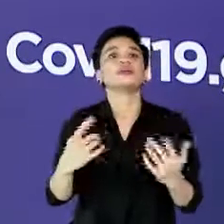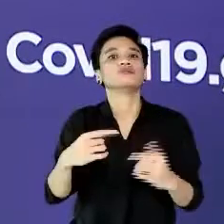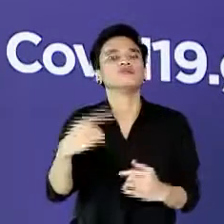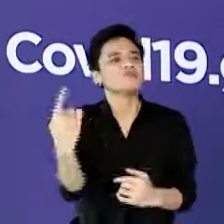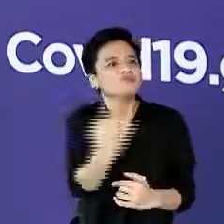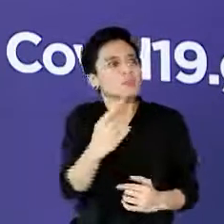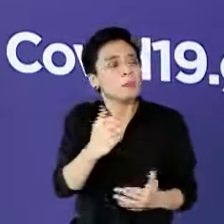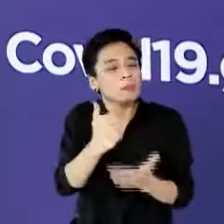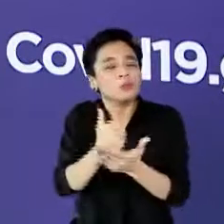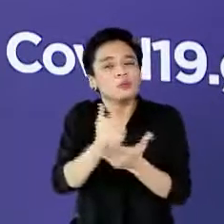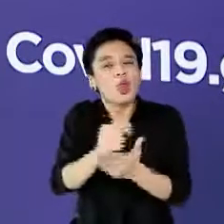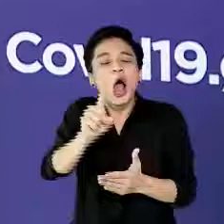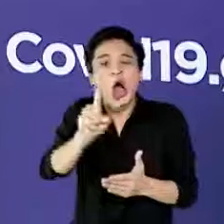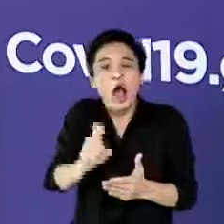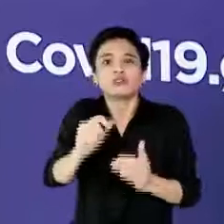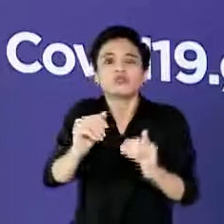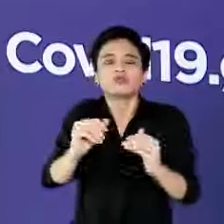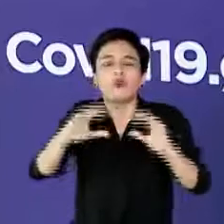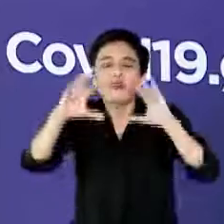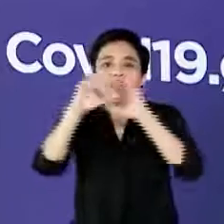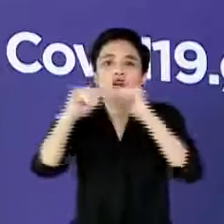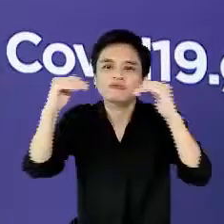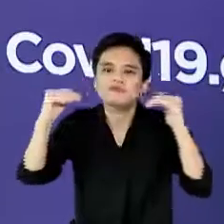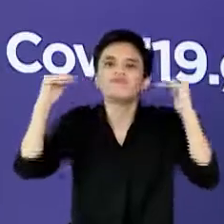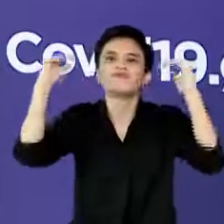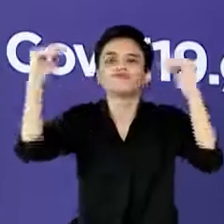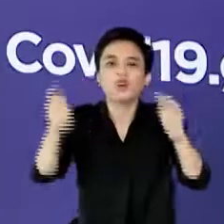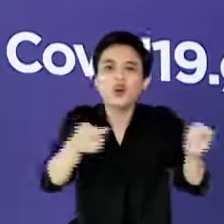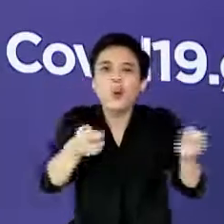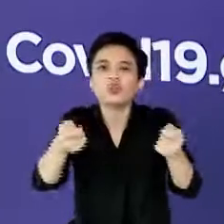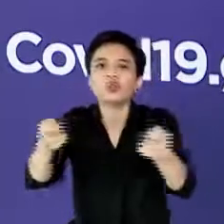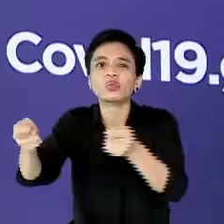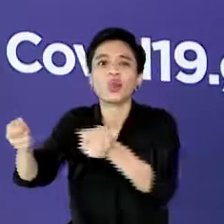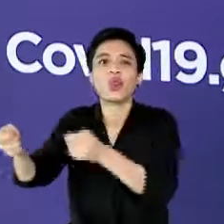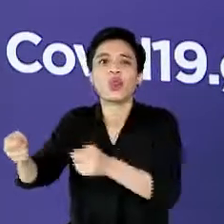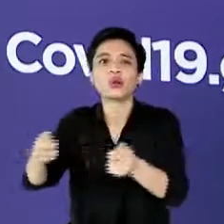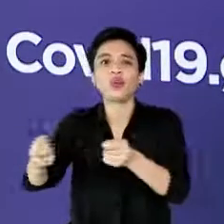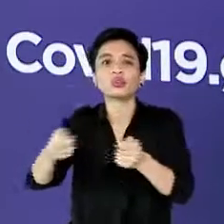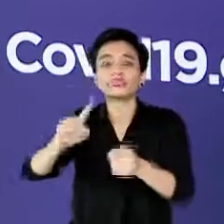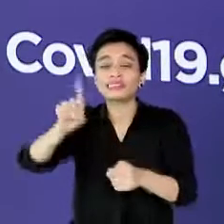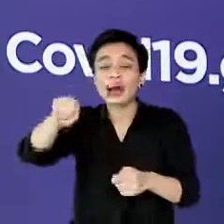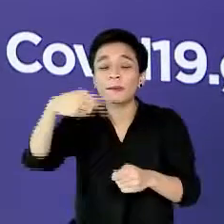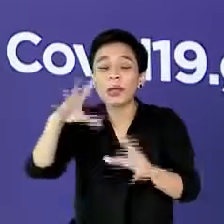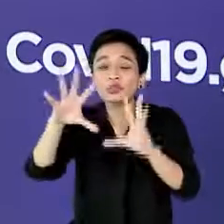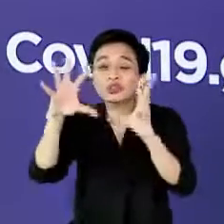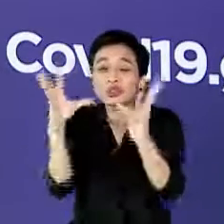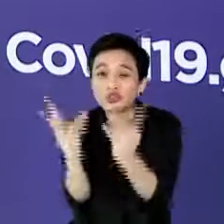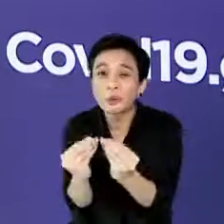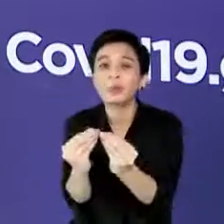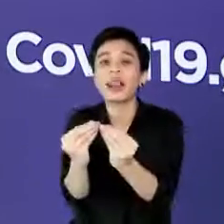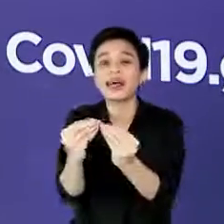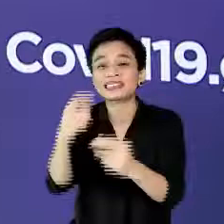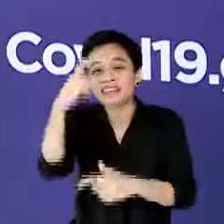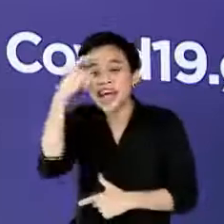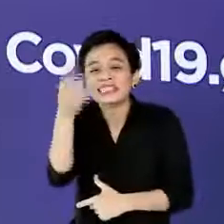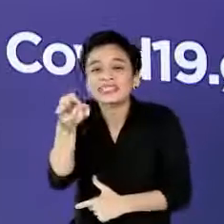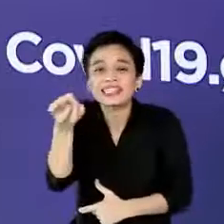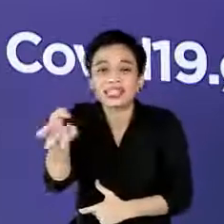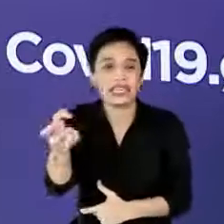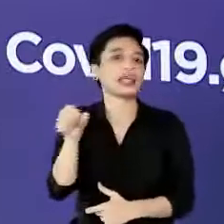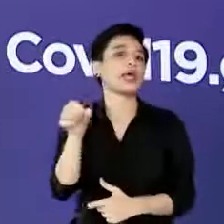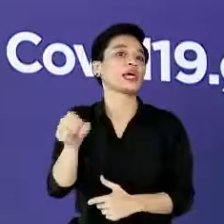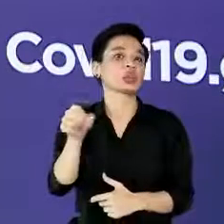dengan pengendalian itu berada pada titik terendah artinya kasus yang ditemukan sampai sangat rendah sekali